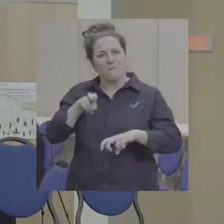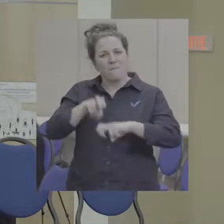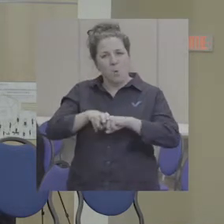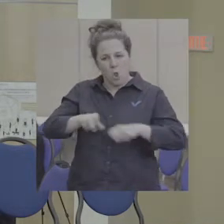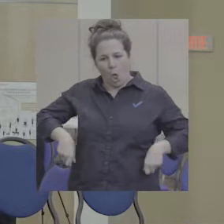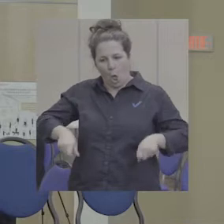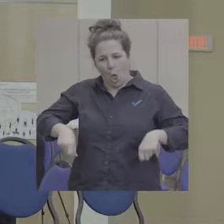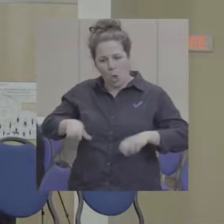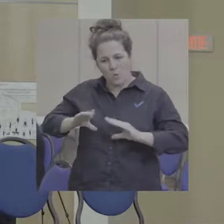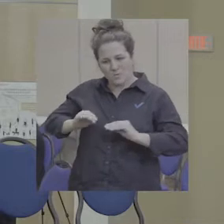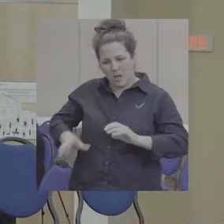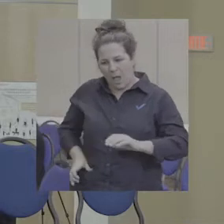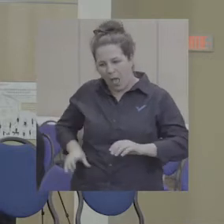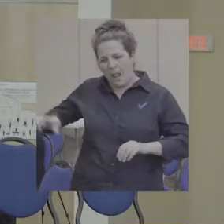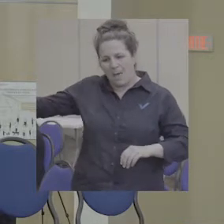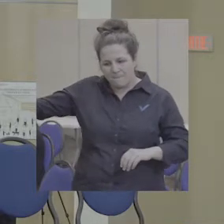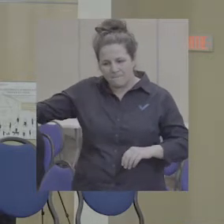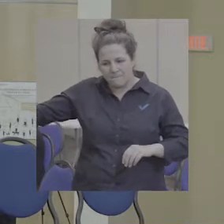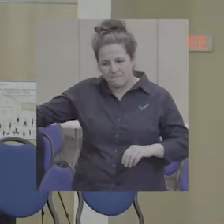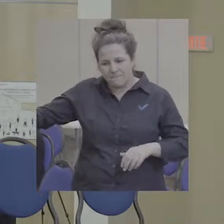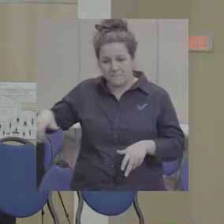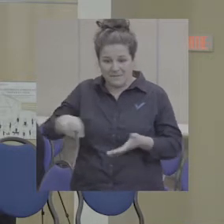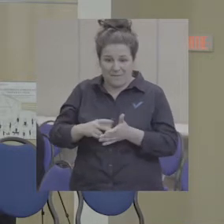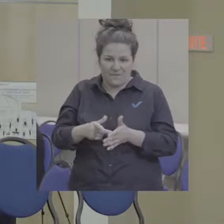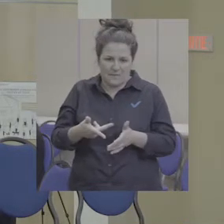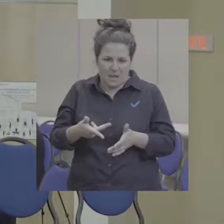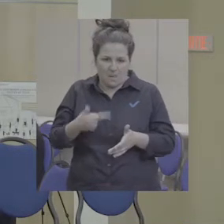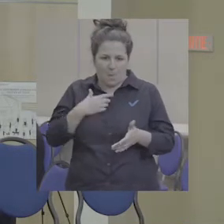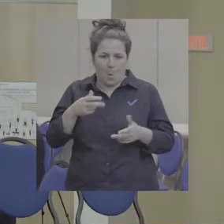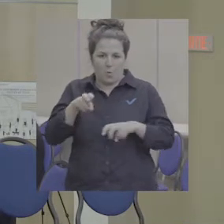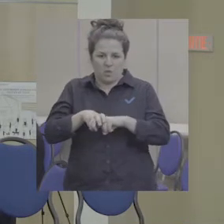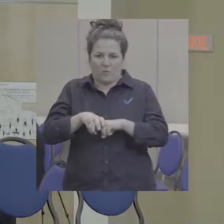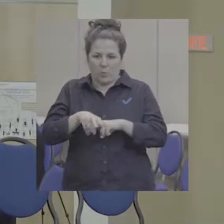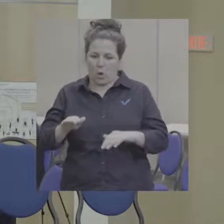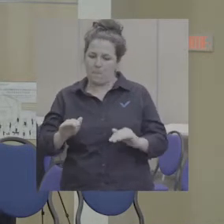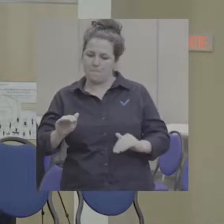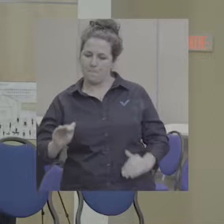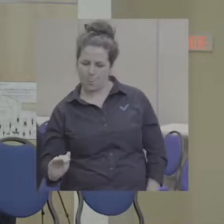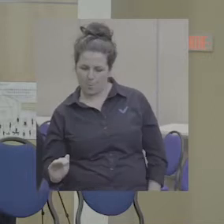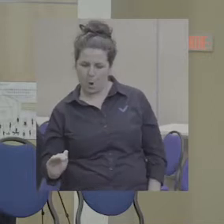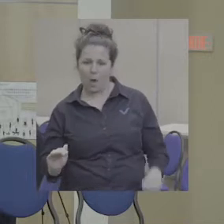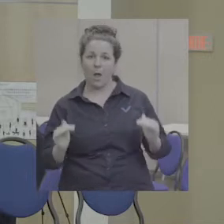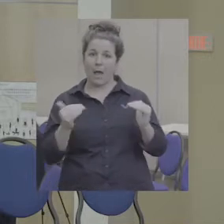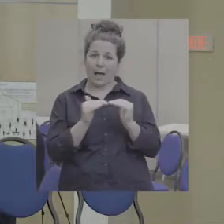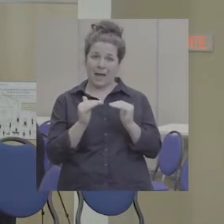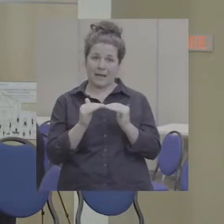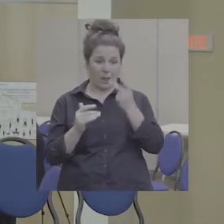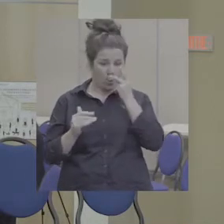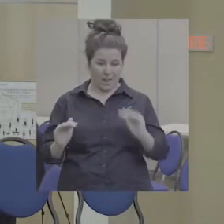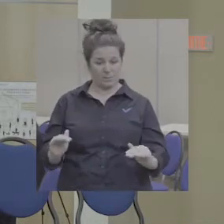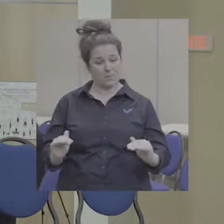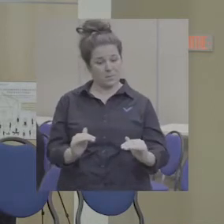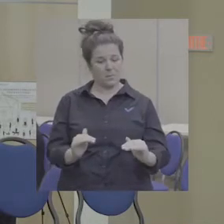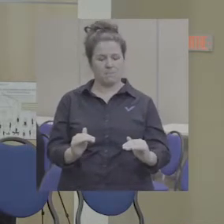fauteuil pour m'asseoir, pour baisser la hauteur de mon fauteuil par rapport